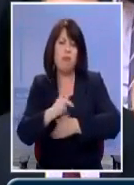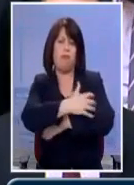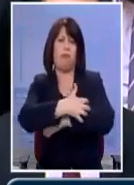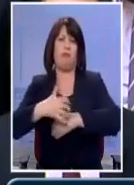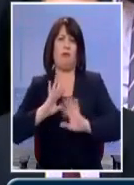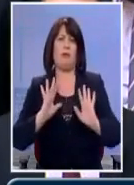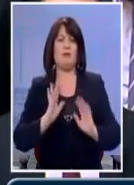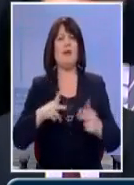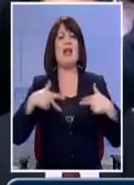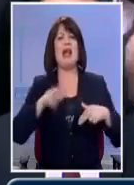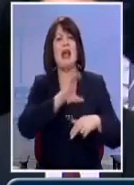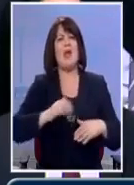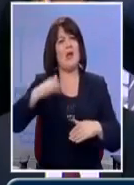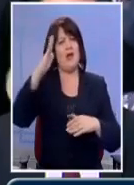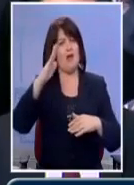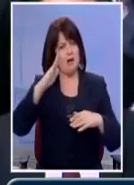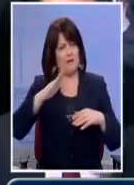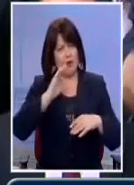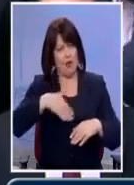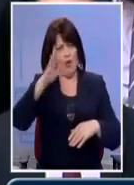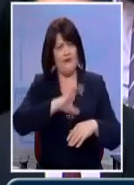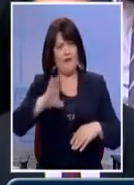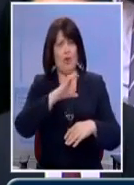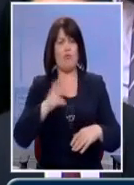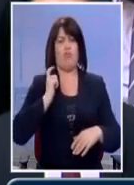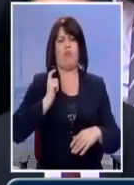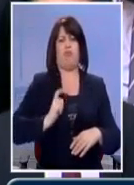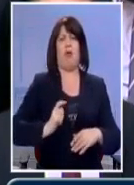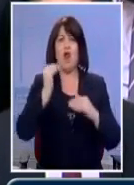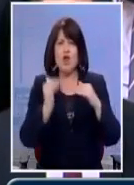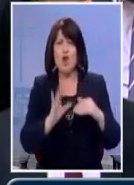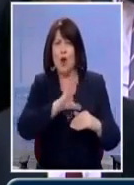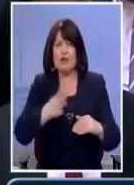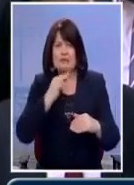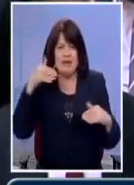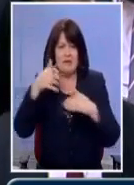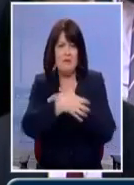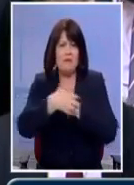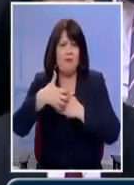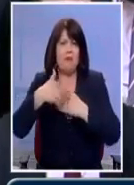επίπεδο δεκρατών, οι βόρειες χώρες γίναν πλουσιότερες και οι νότιες σχεδόν χρεοκοπούν.